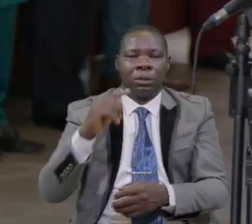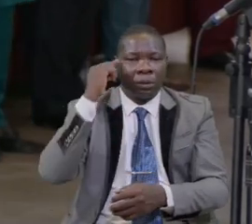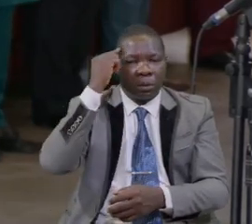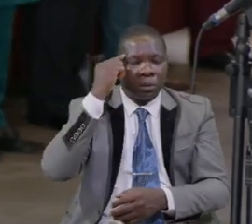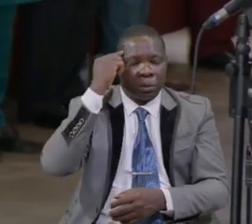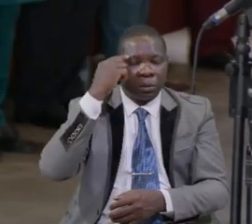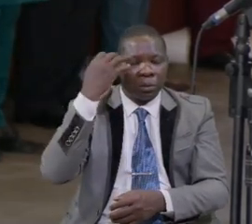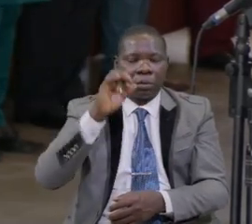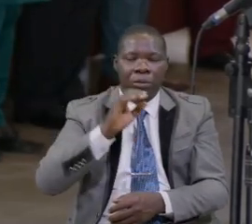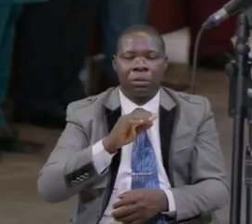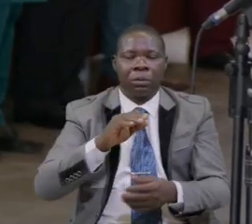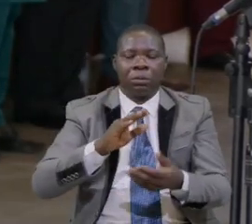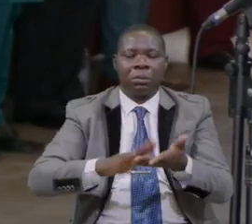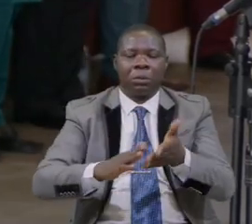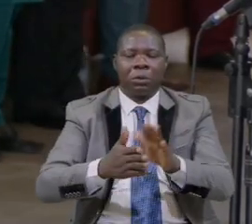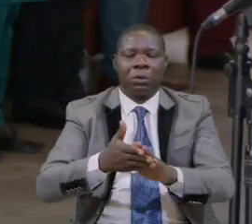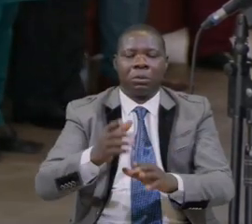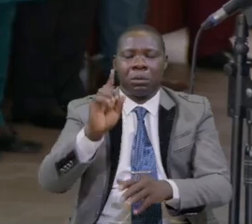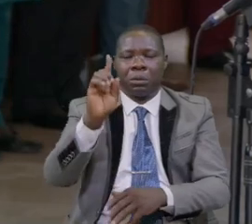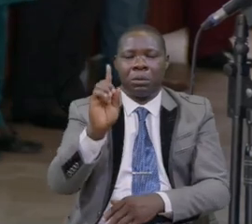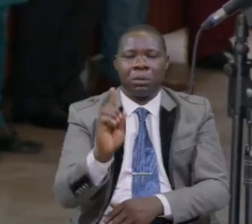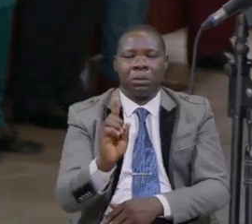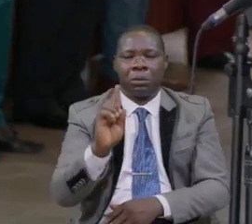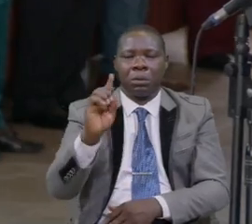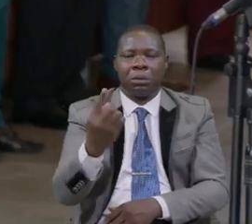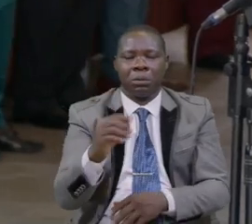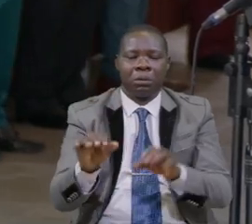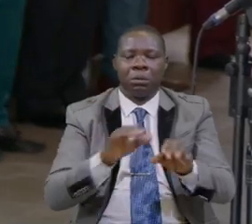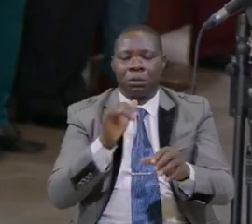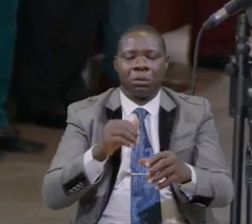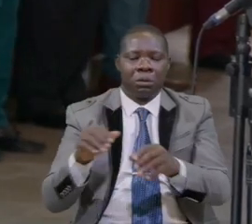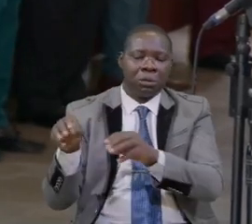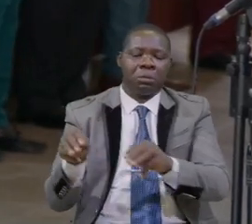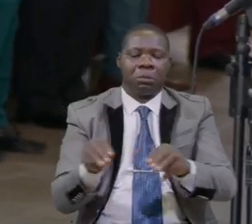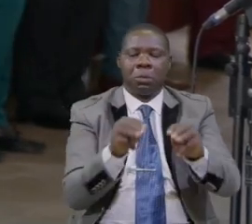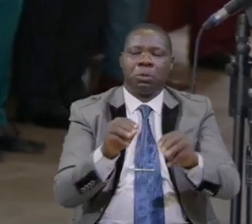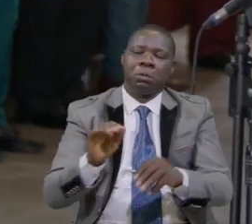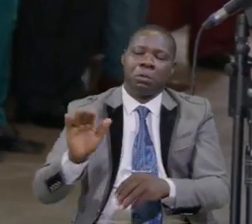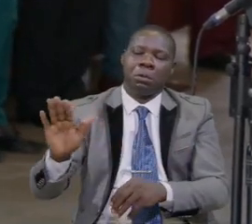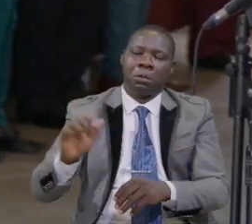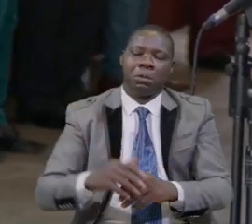la pensée d'être seul ne l'a pas ébranlé.